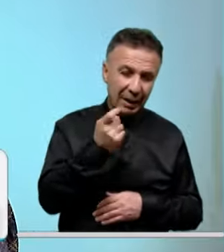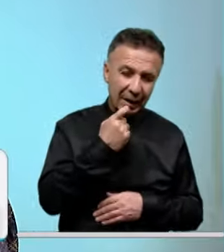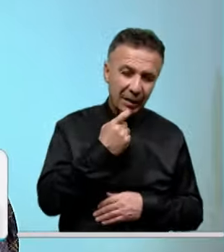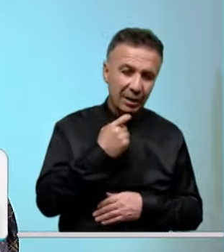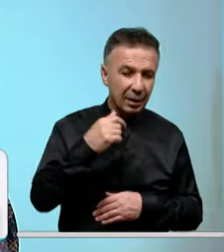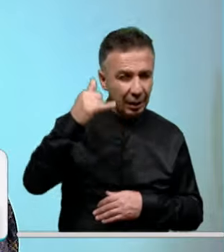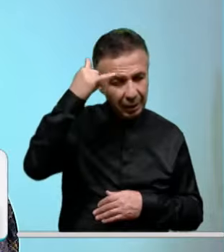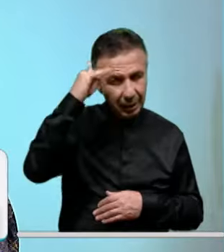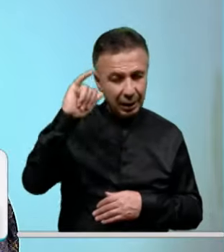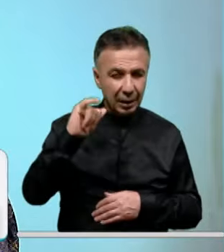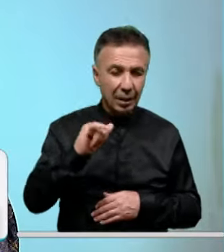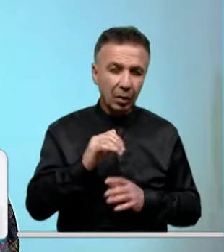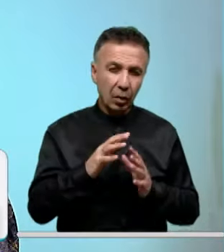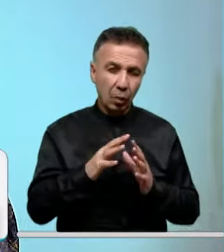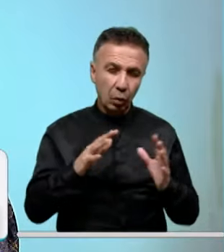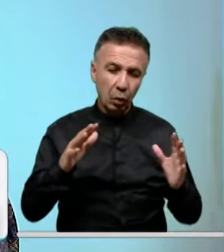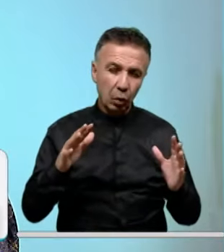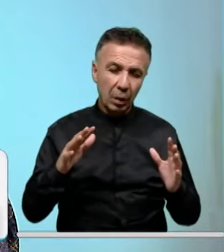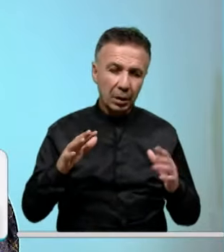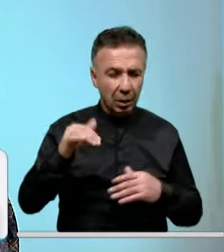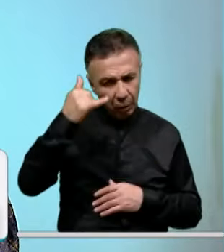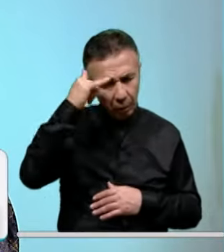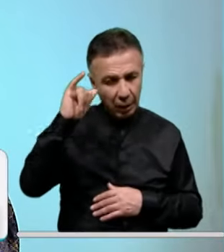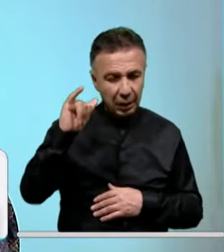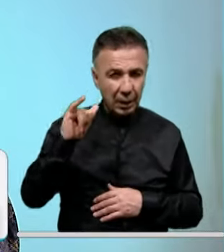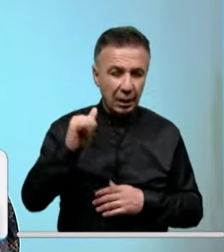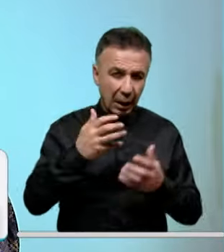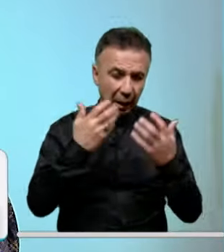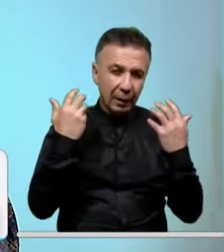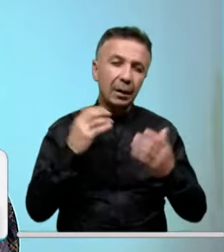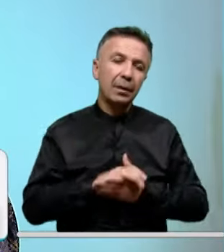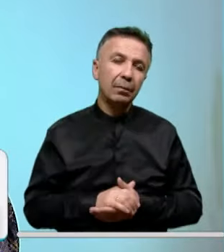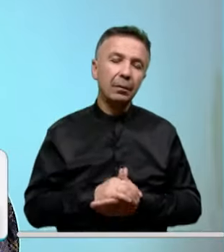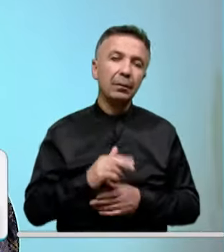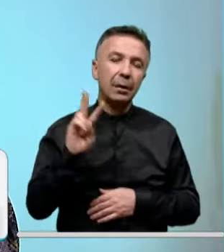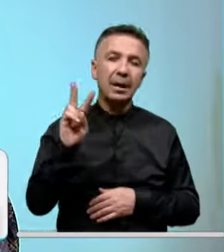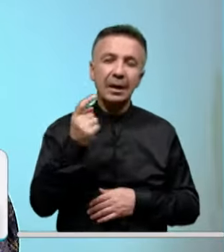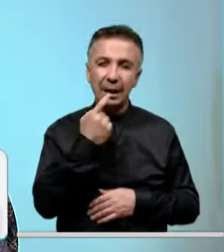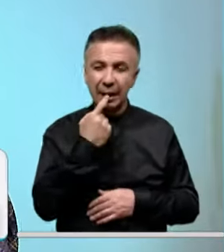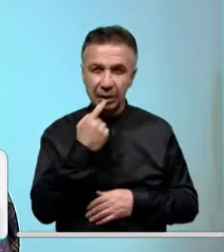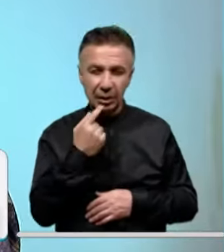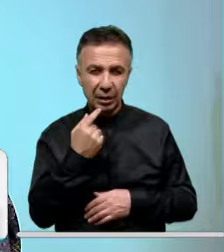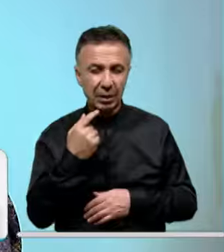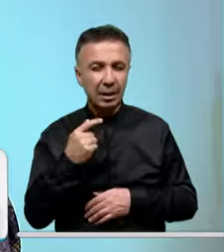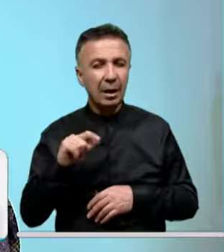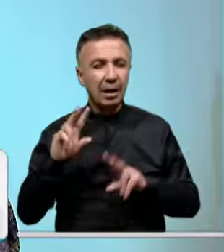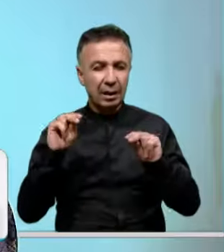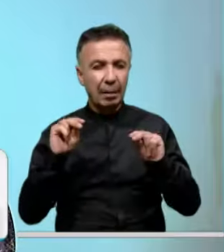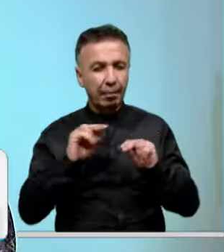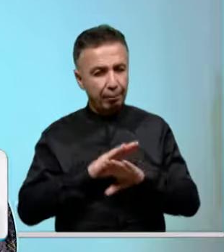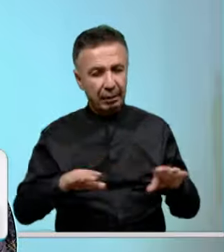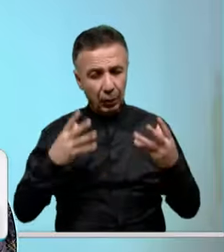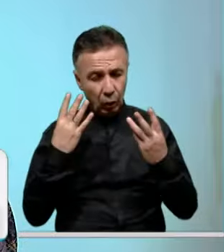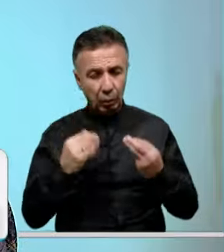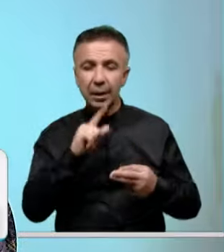Sığırlarda, büyükbaş hayvan cinslerinden sığırlarda 2 yaşını doldurmuş